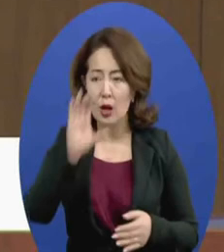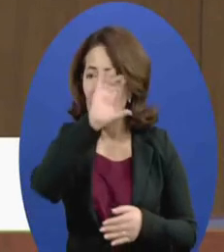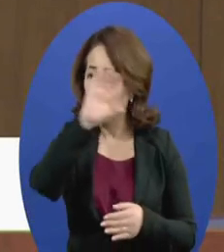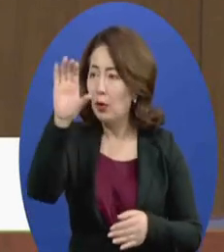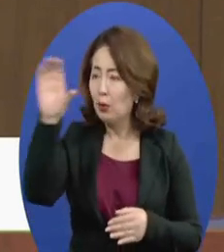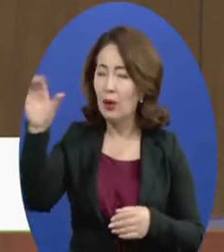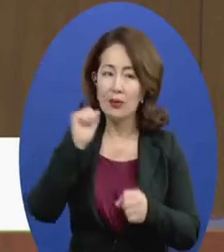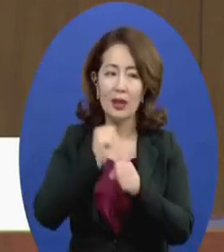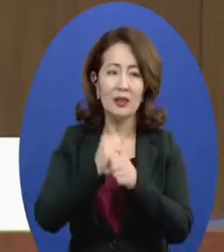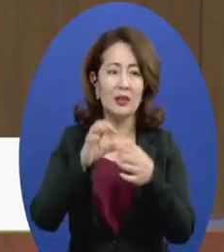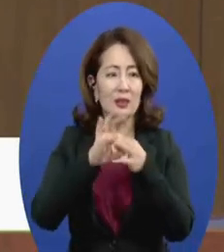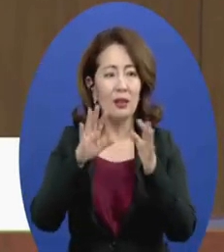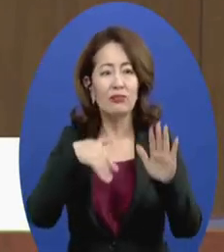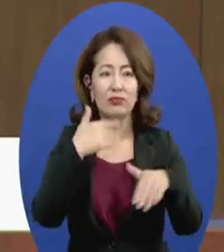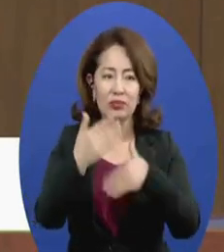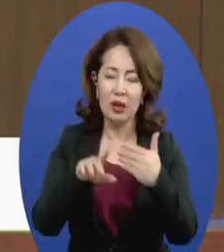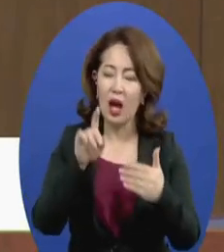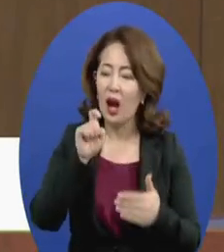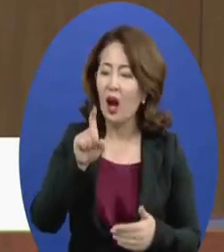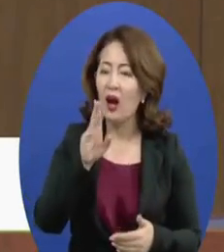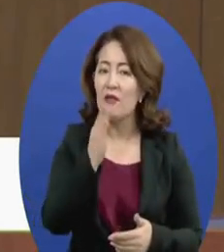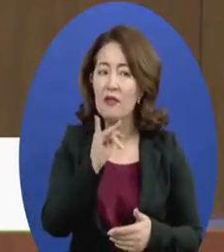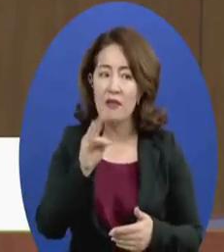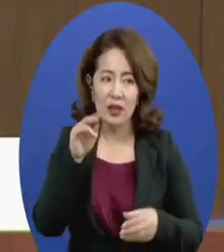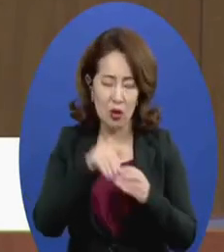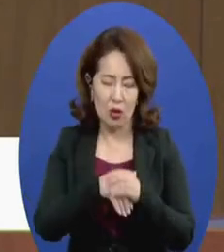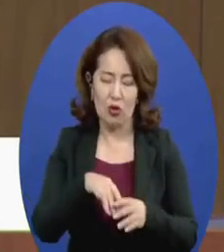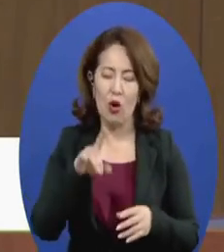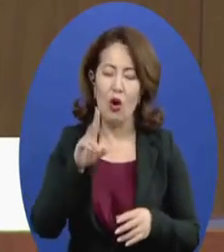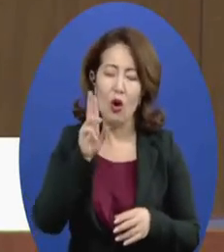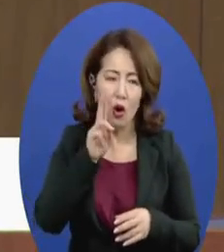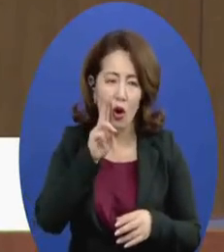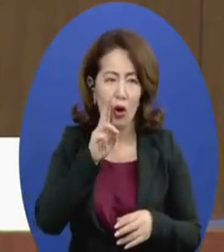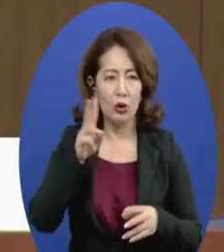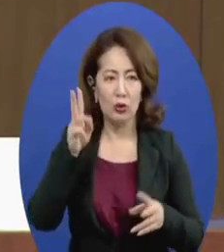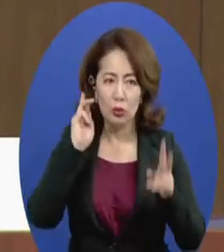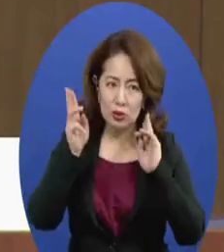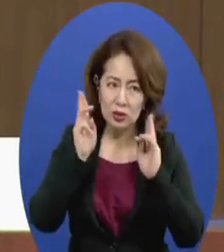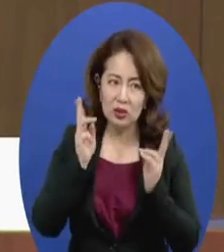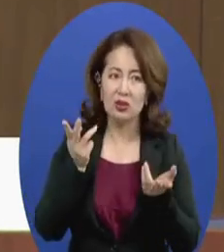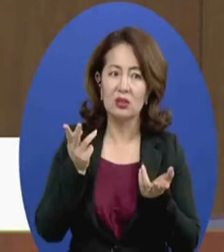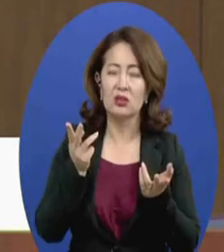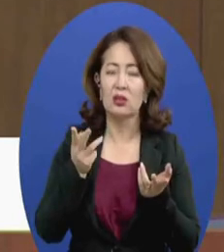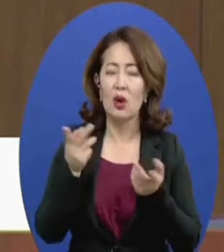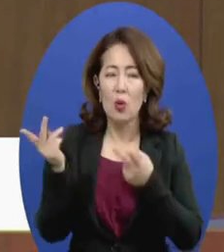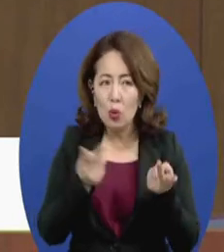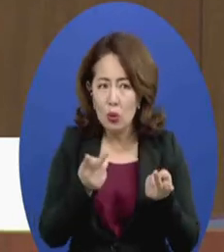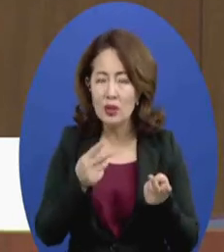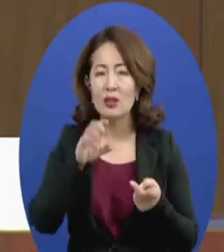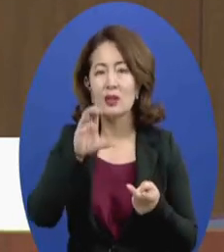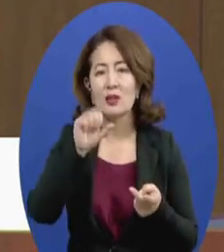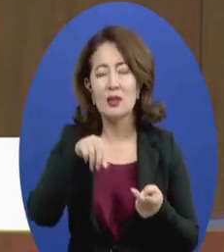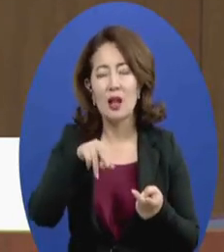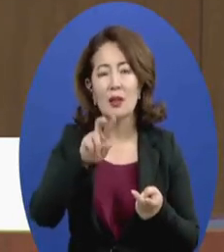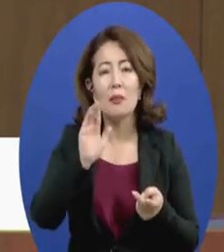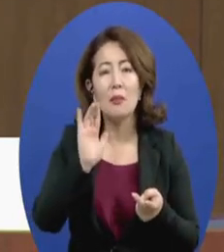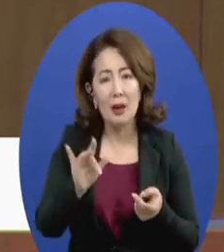ажиллагаа зарим газрууд хэвийн нөхцөл рүүгээ шилжих нь, хоолны газрууд, үсчний газрууд, үйлчлэгээний салбарууд гэдэг.